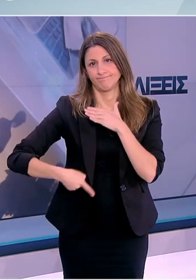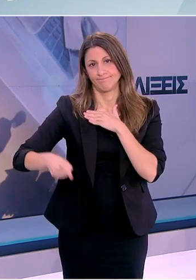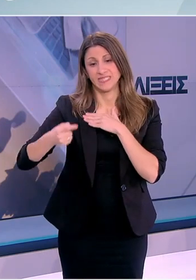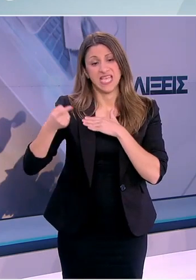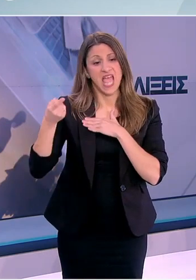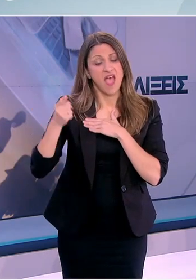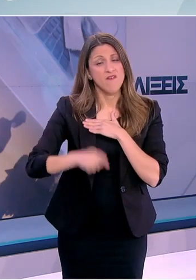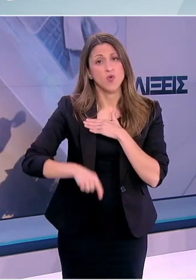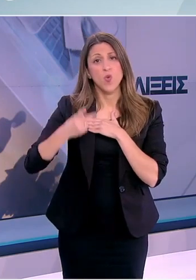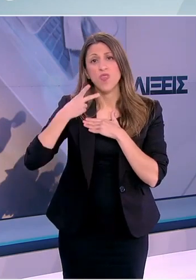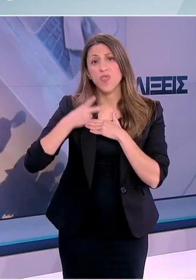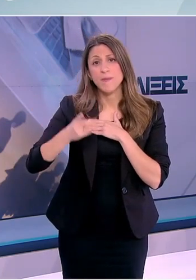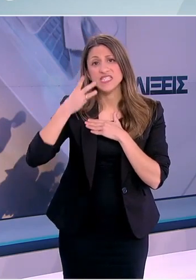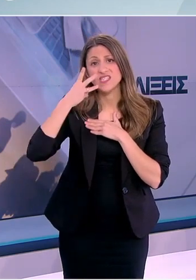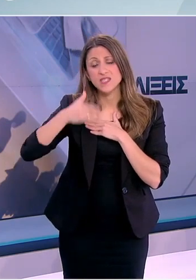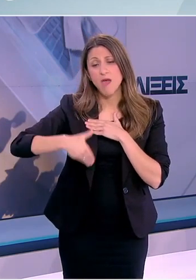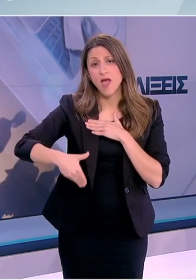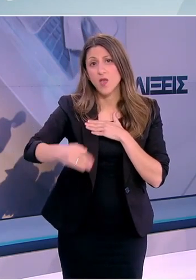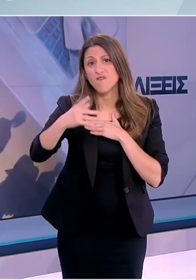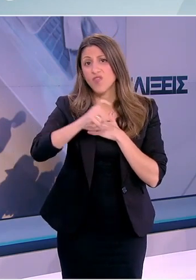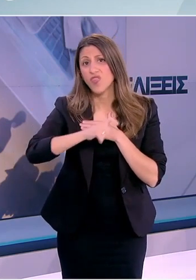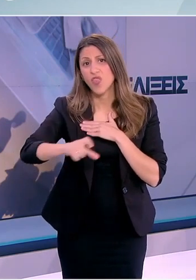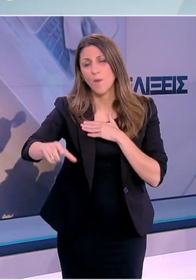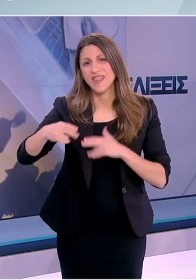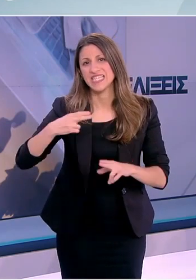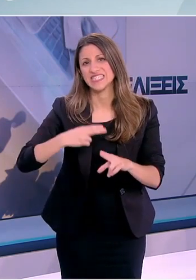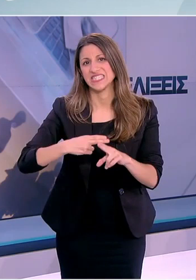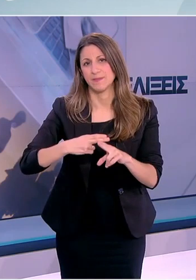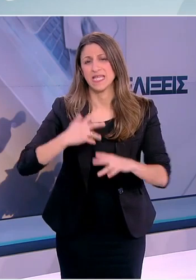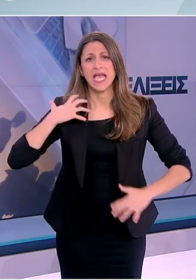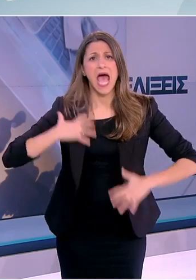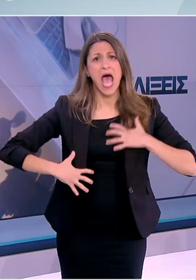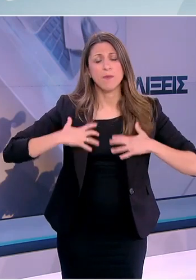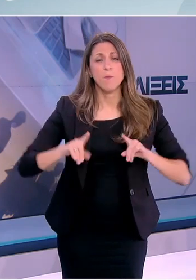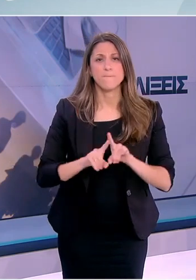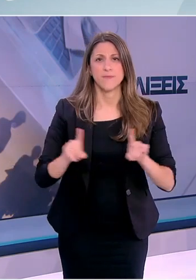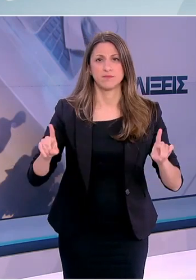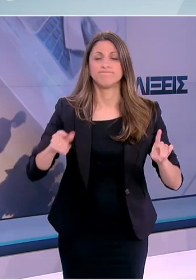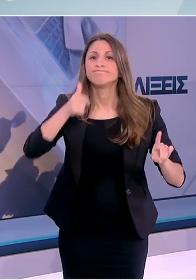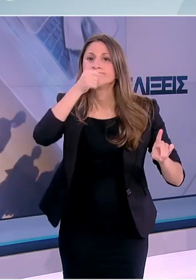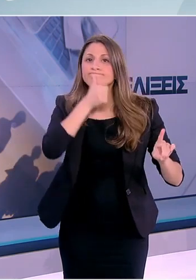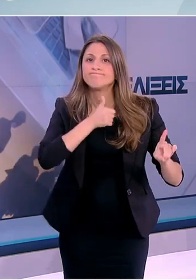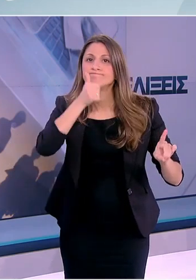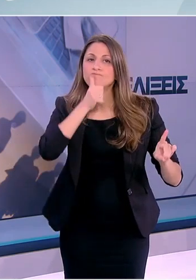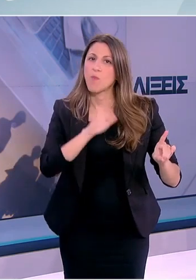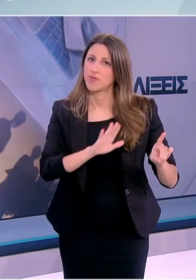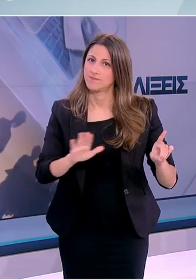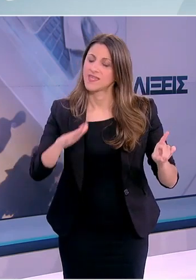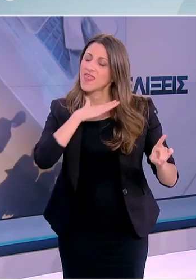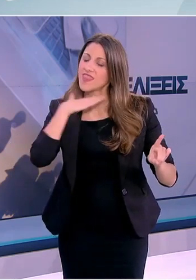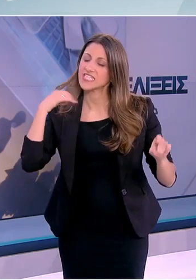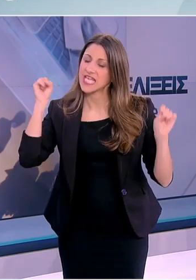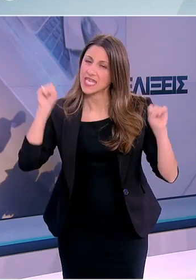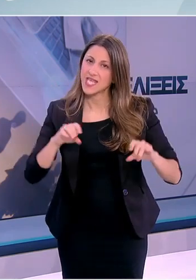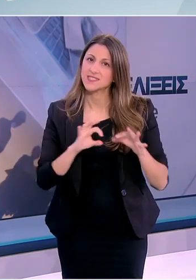μην αφήσουμε την ανυπομονησία να μας στερήσει ό,τι έχουμε καταφέρει μέχρι σήμερα. Γι' αυτό θέλω να επαναλάβω και θα το επαναλαμβάνω όλες τις μέρες ότι